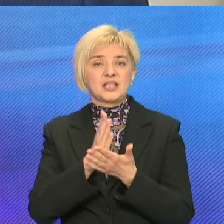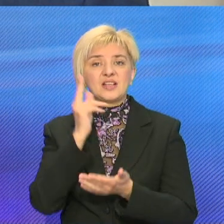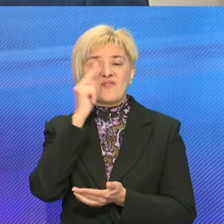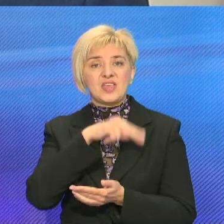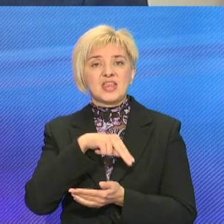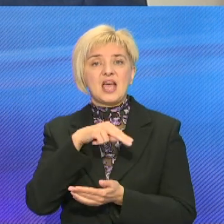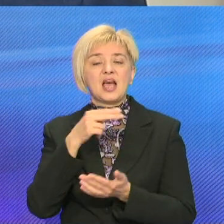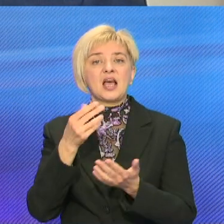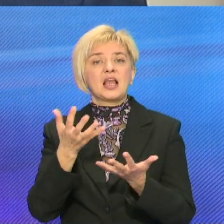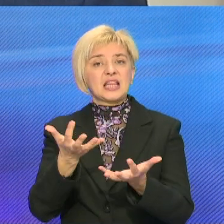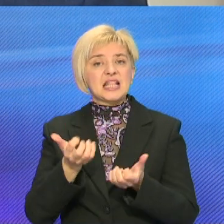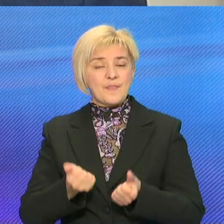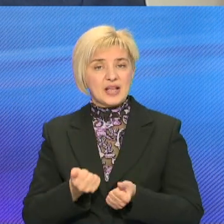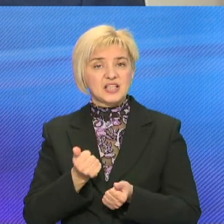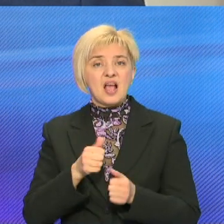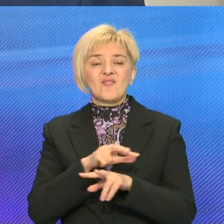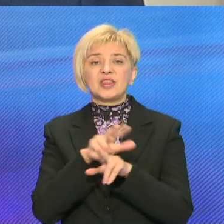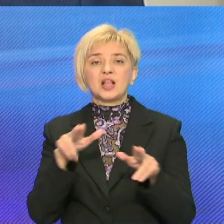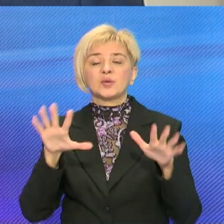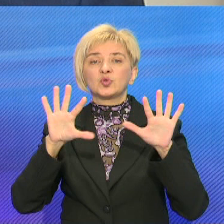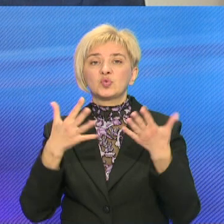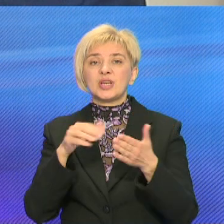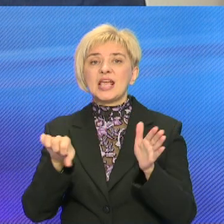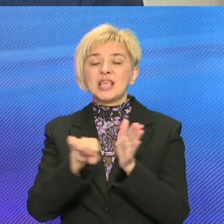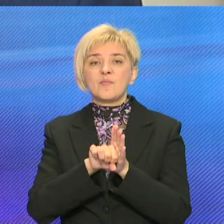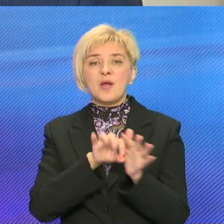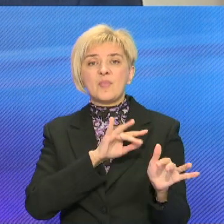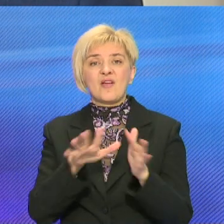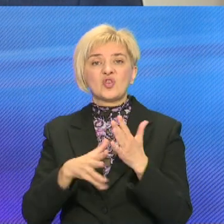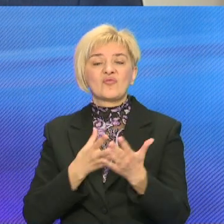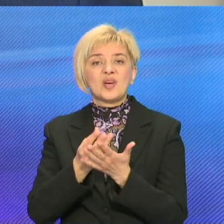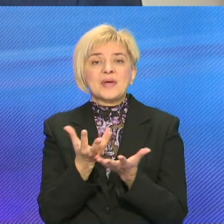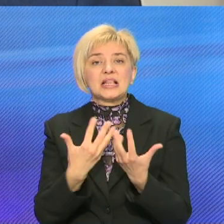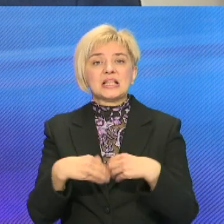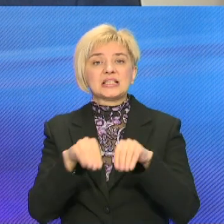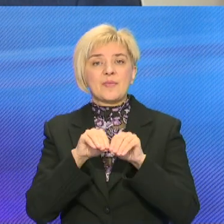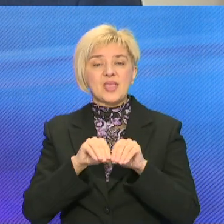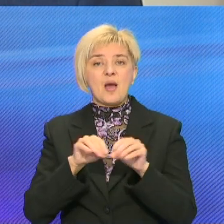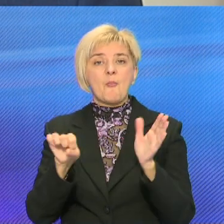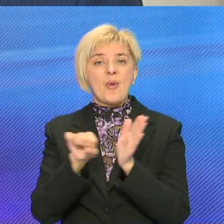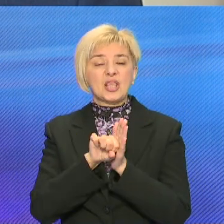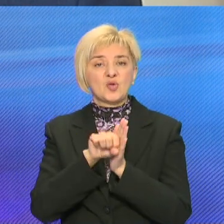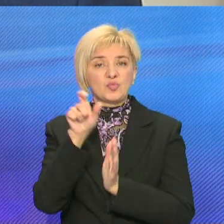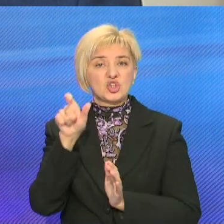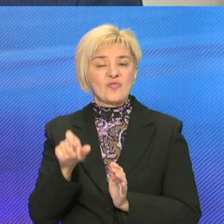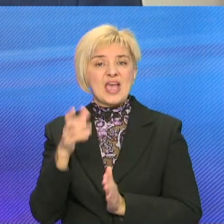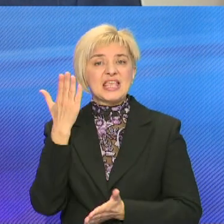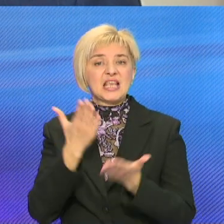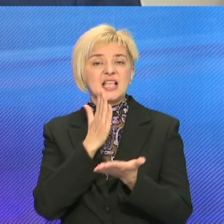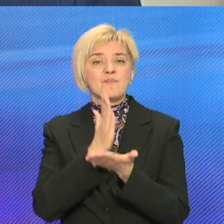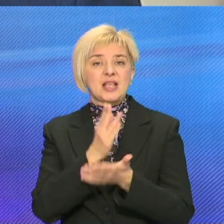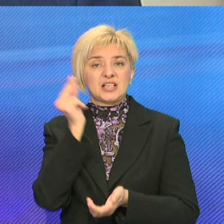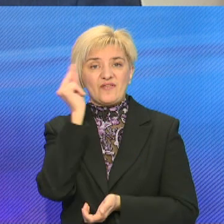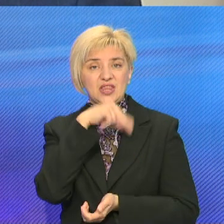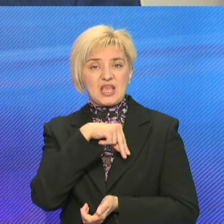гибели проводятся у нас уже выплаты семье погибшего, опять же, если имеется вина нанимателя,